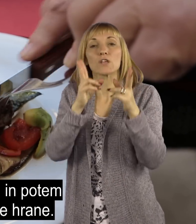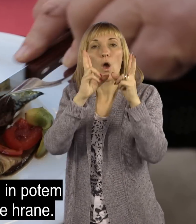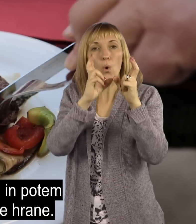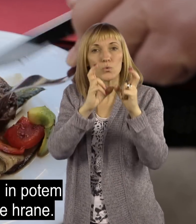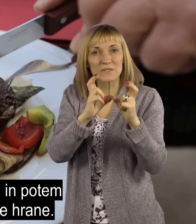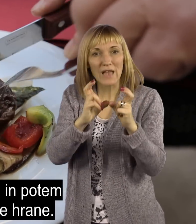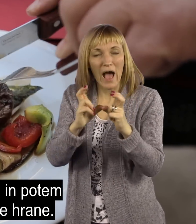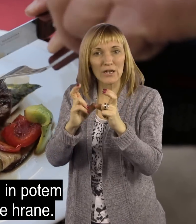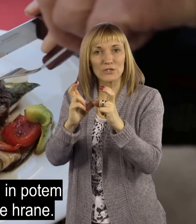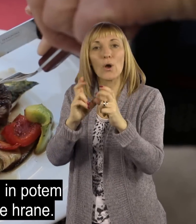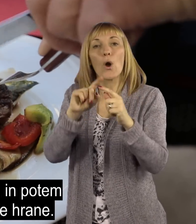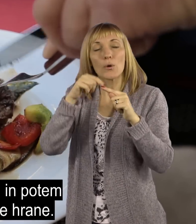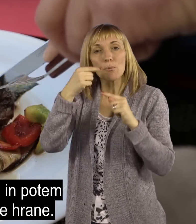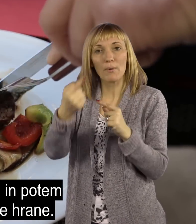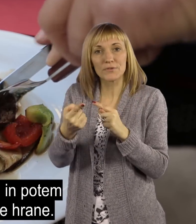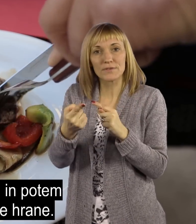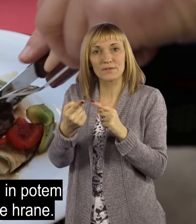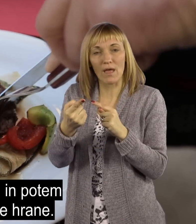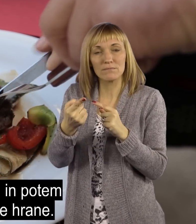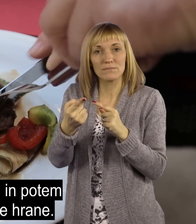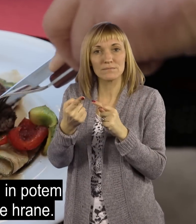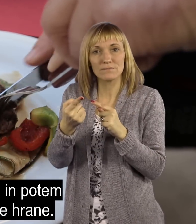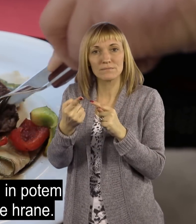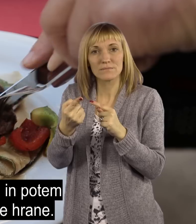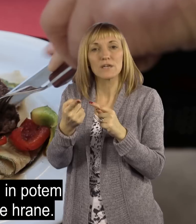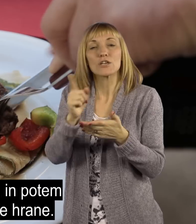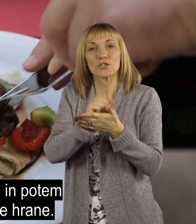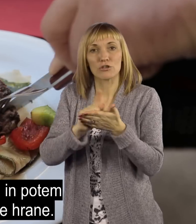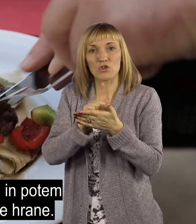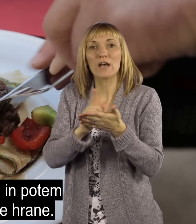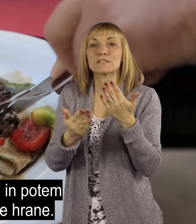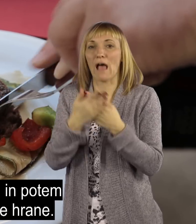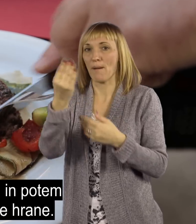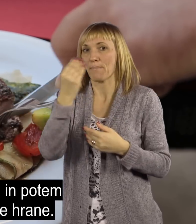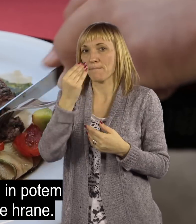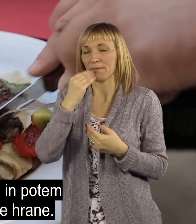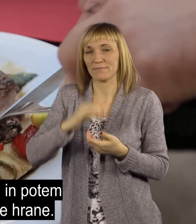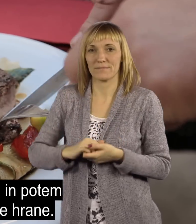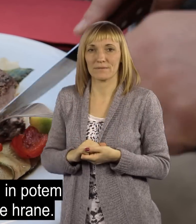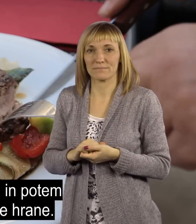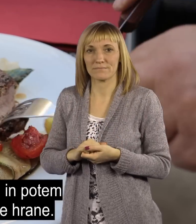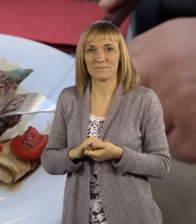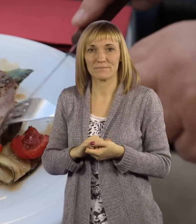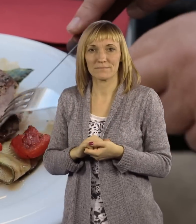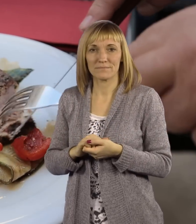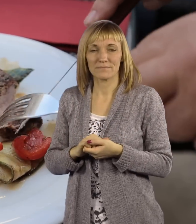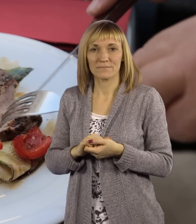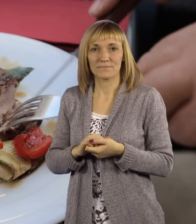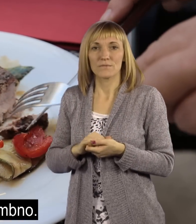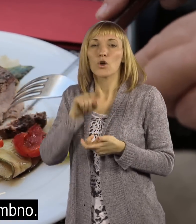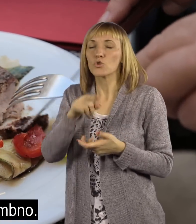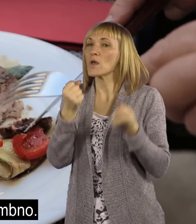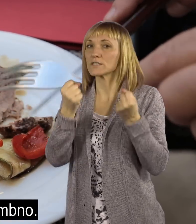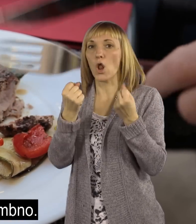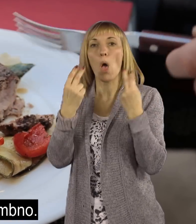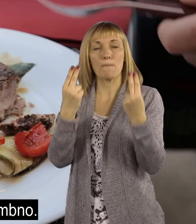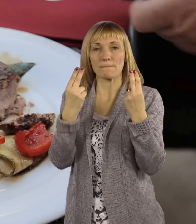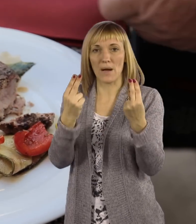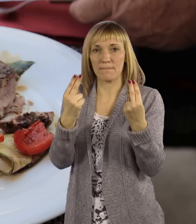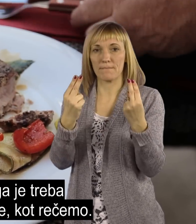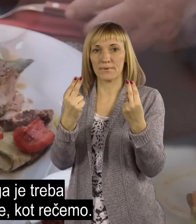ustalijo, ne, in potem nastopi čas za konzumiranje hrane. To je zelo